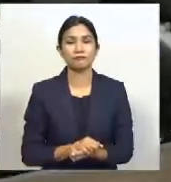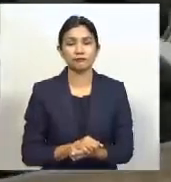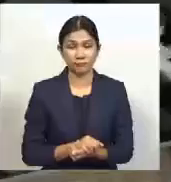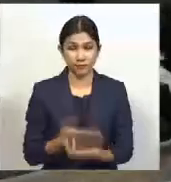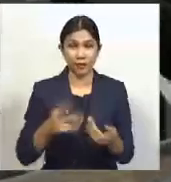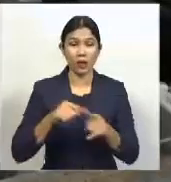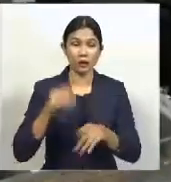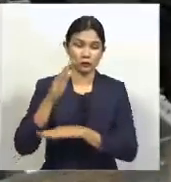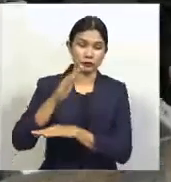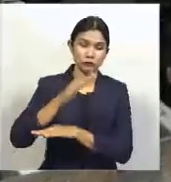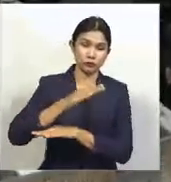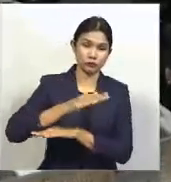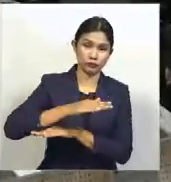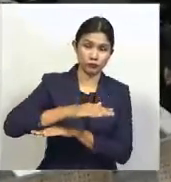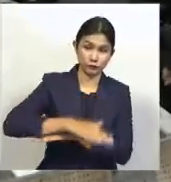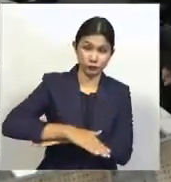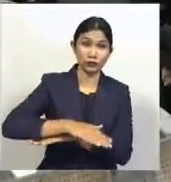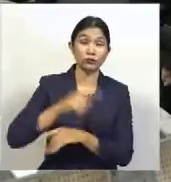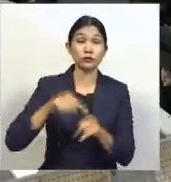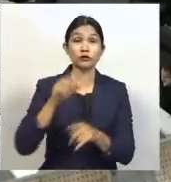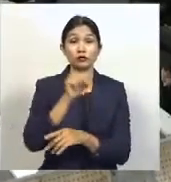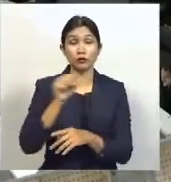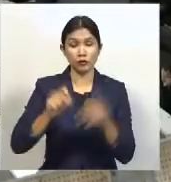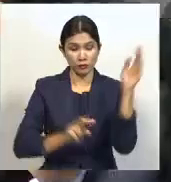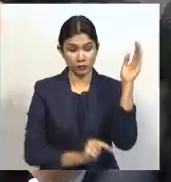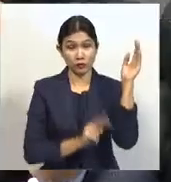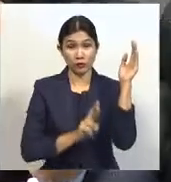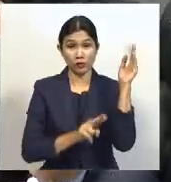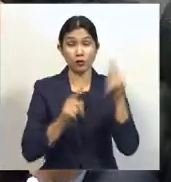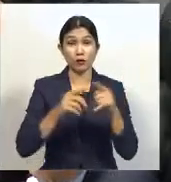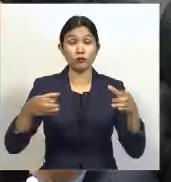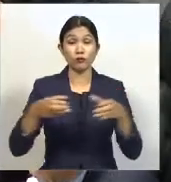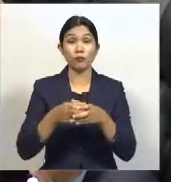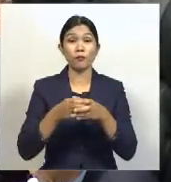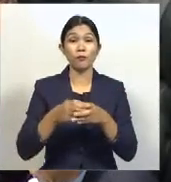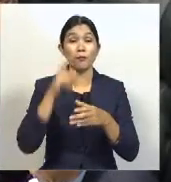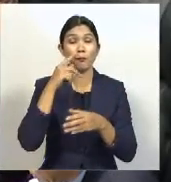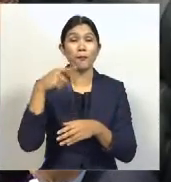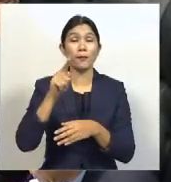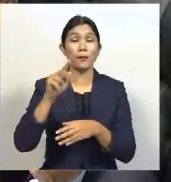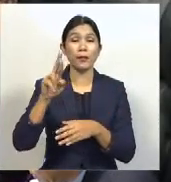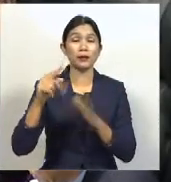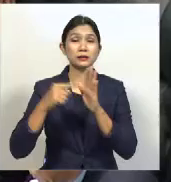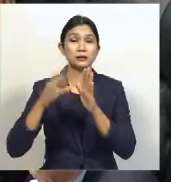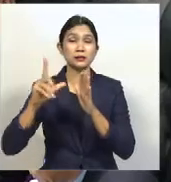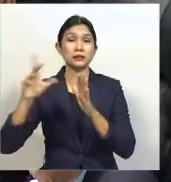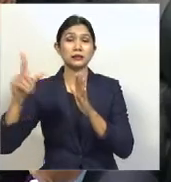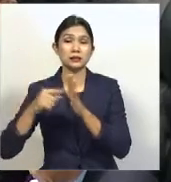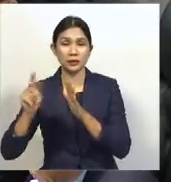ก่อนที่ในช่วงเย็นนายกมลศักดิ์ลีวาเมาะ สส.นราธิวาสพรรคประชาชาติอภิปรายถึงงบประมา